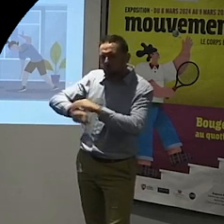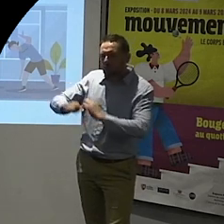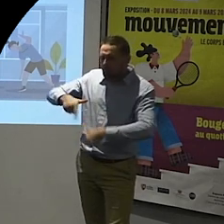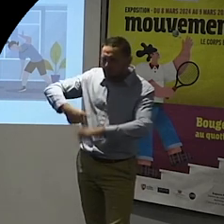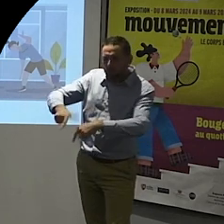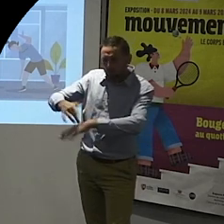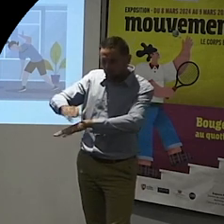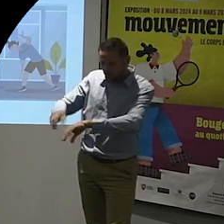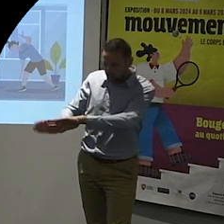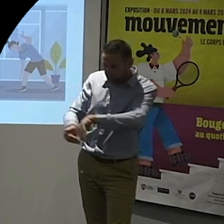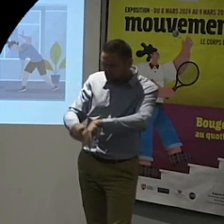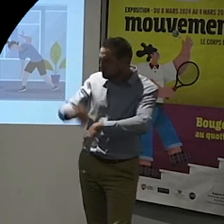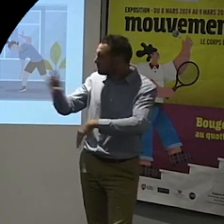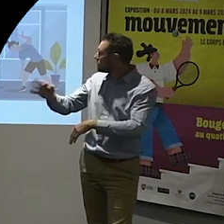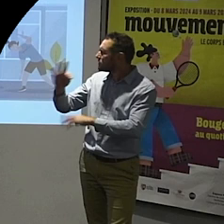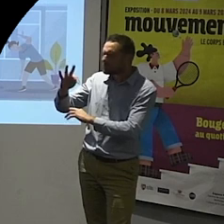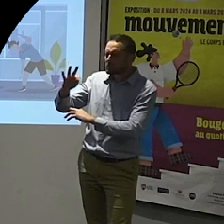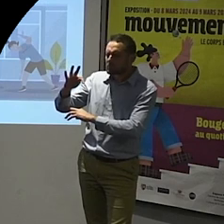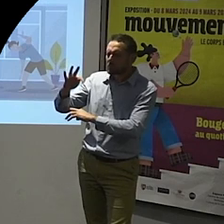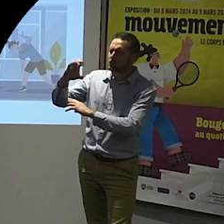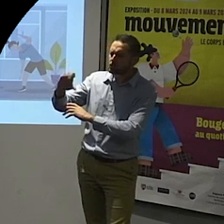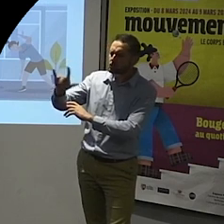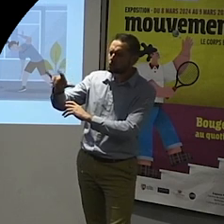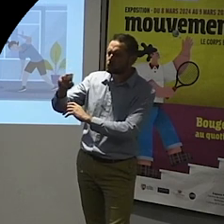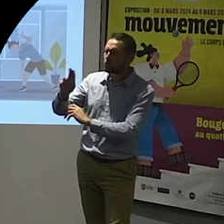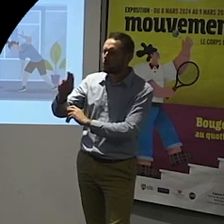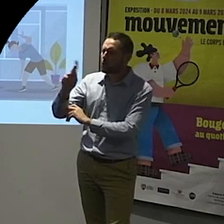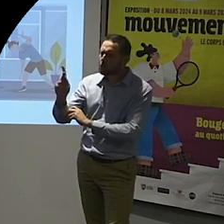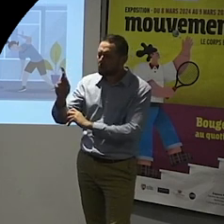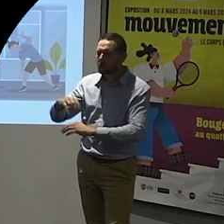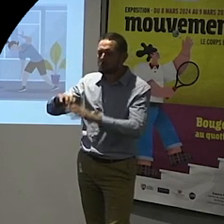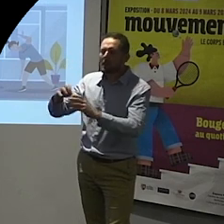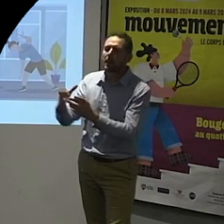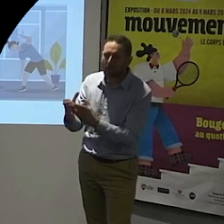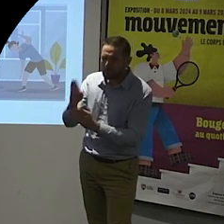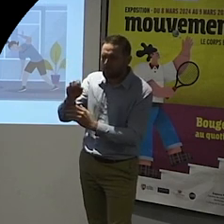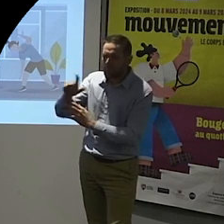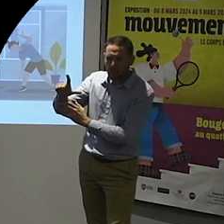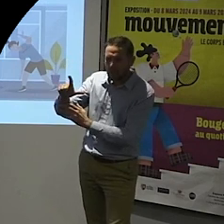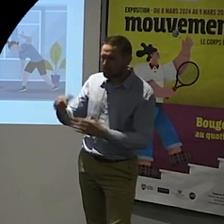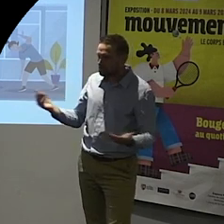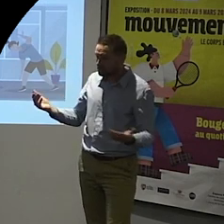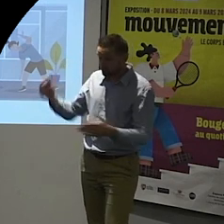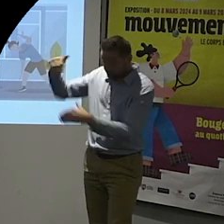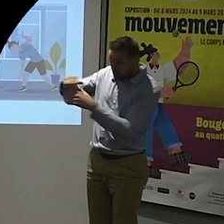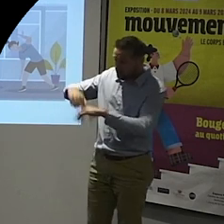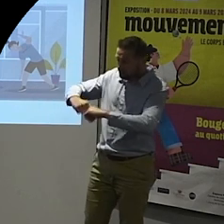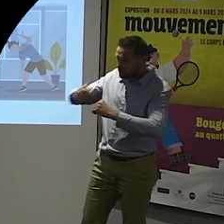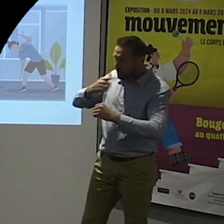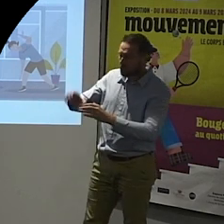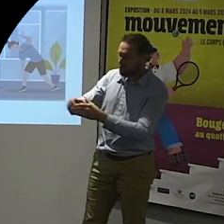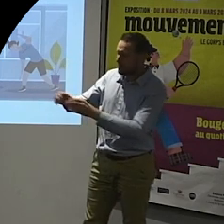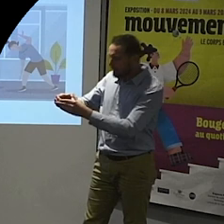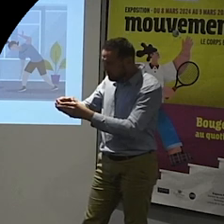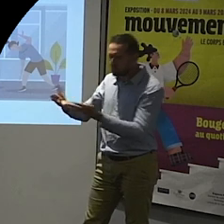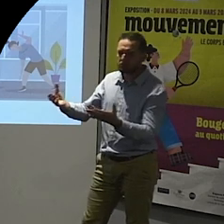je crois que c'est un sport d'origine suisse, me semble-t-il. Donc inconnu pour moi. Donc il y avait toujours un ballon, il y avait toujours des équipes, il y avait toujours des filets. Ce dont